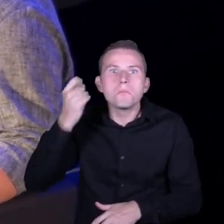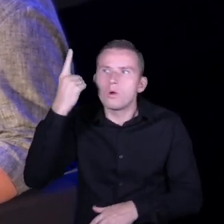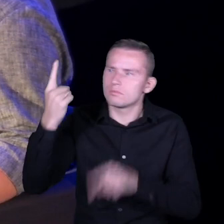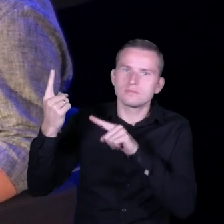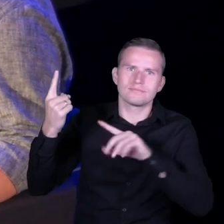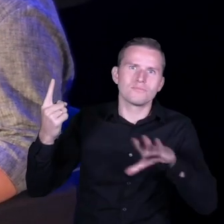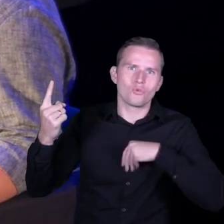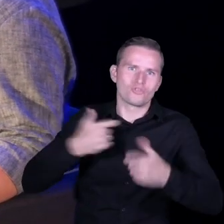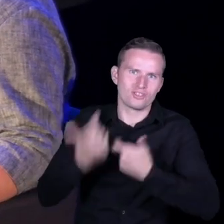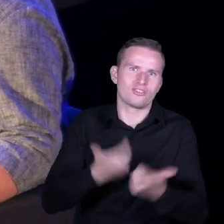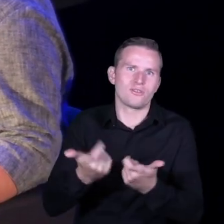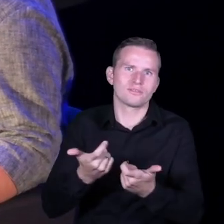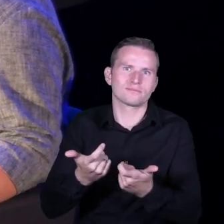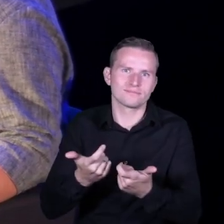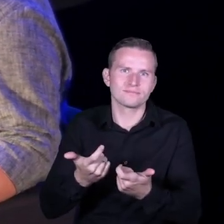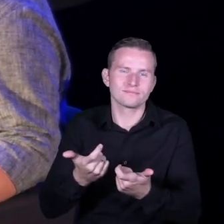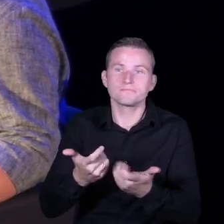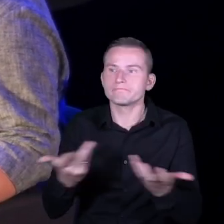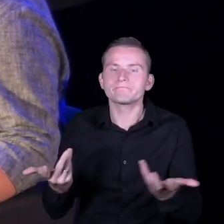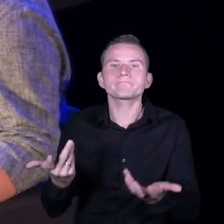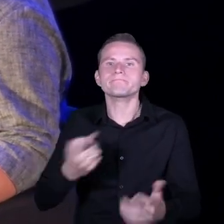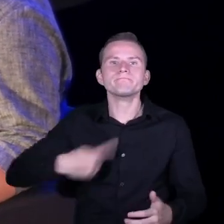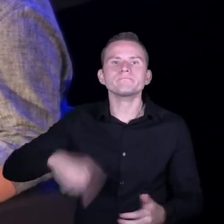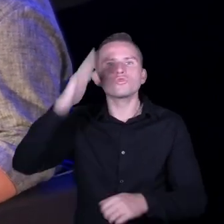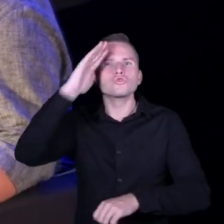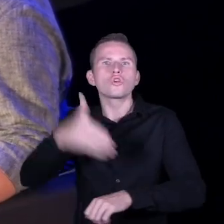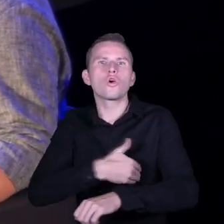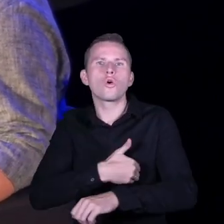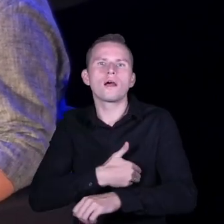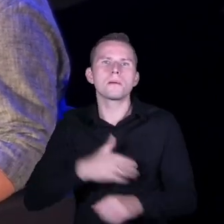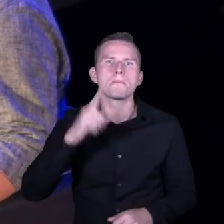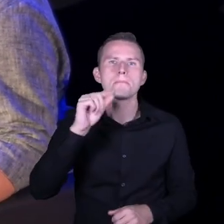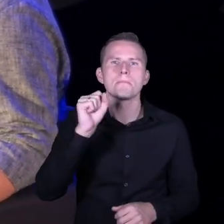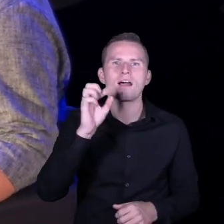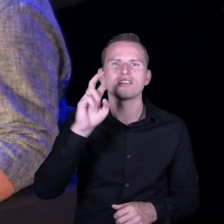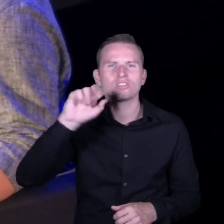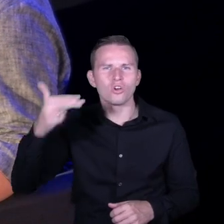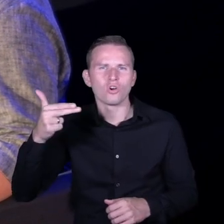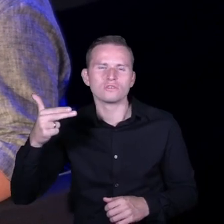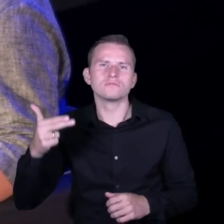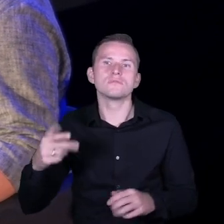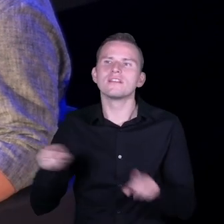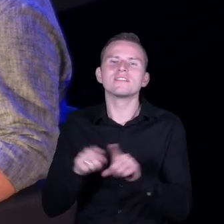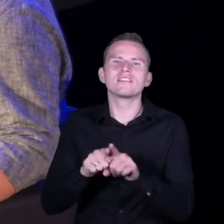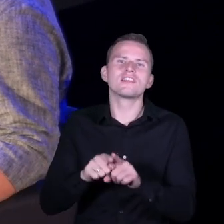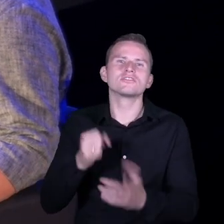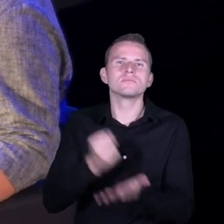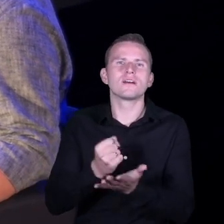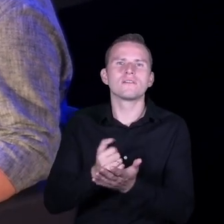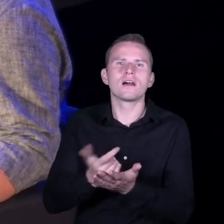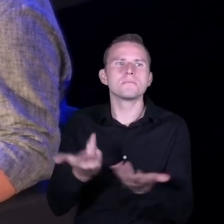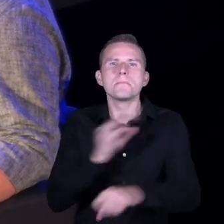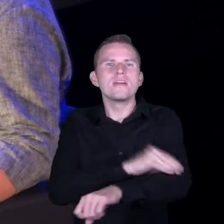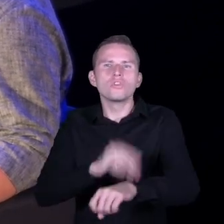realizować. Bardzo często wokół tego mówimy o naszym szkolnym patronie, bardzo często mówimy o sposobach uczenia się. No i oczywiście takim,